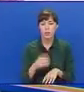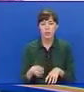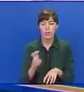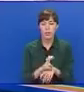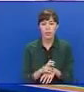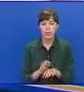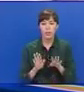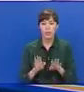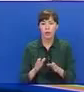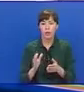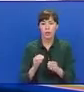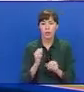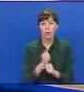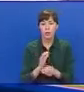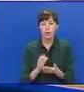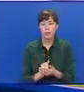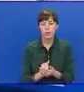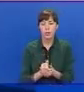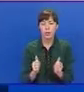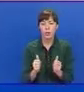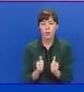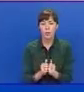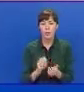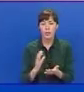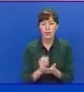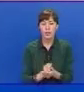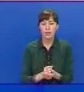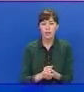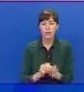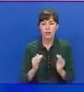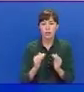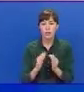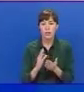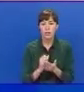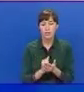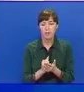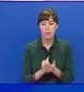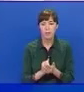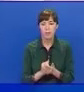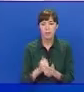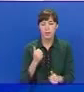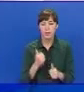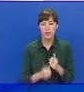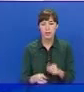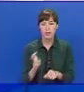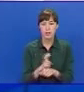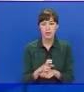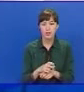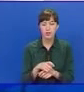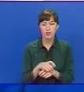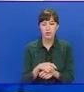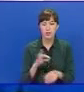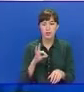тек жұмыс таппады, өмірлік серігін де жолықтырды. Басына баспаналы болды. Әрбір мен алдыма келген ауру